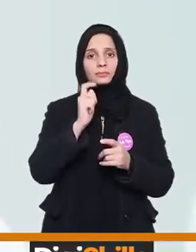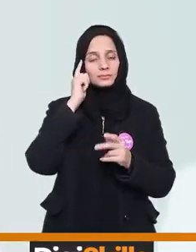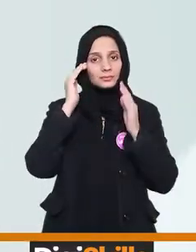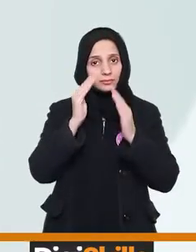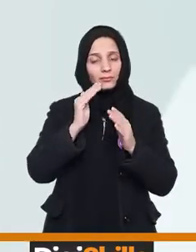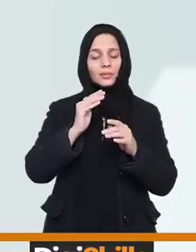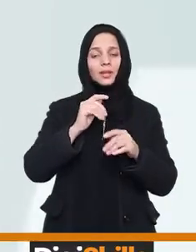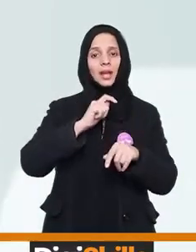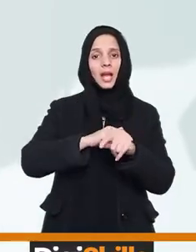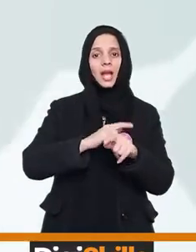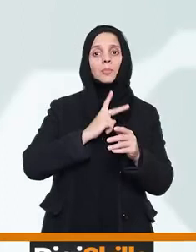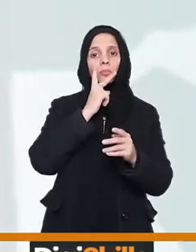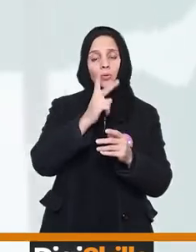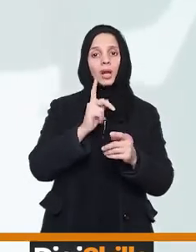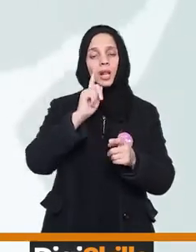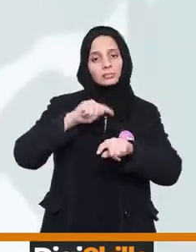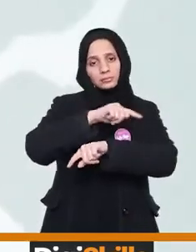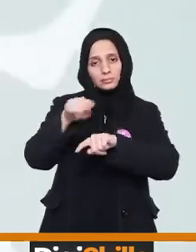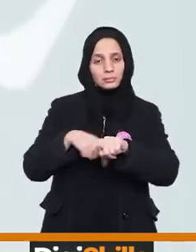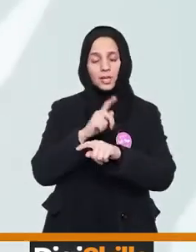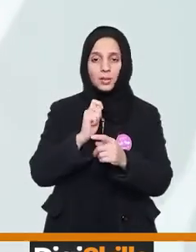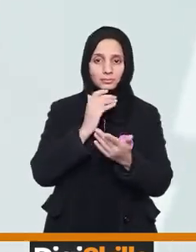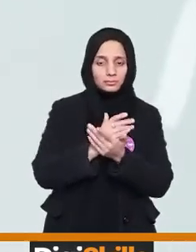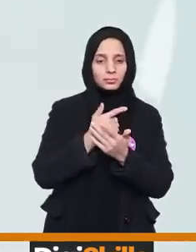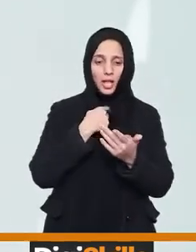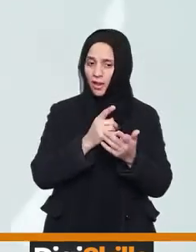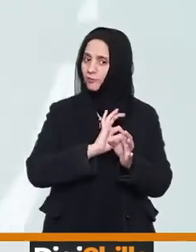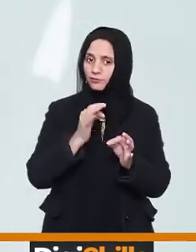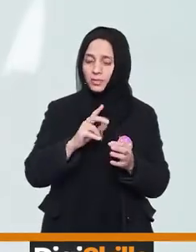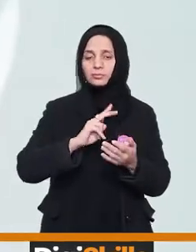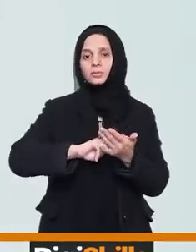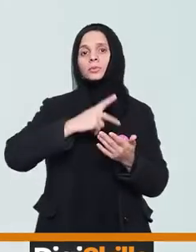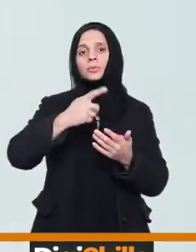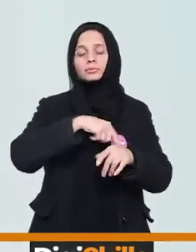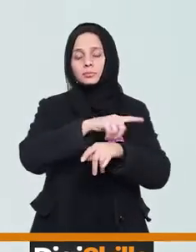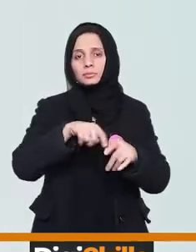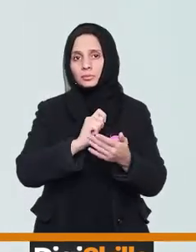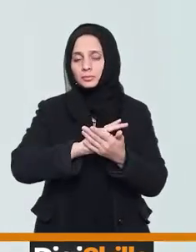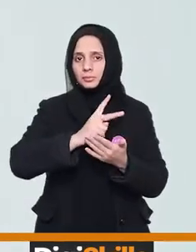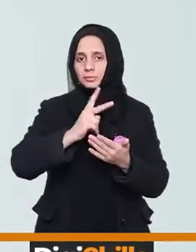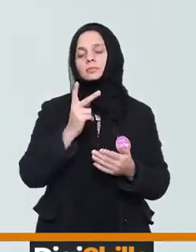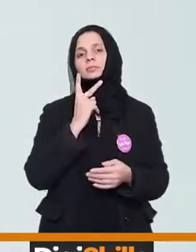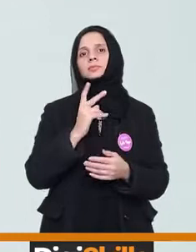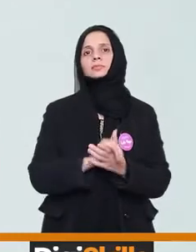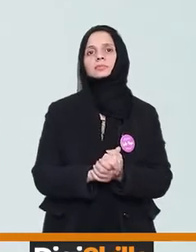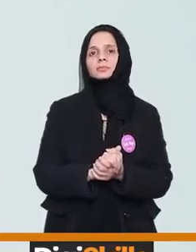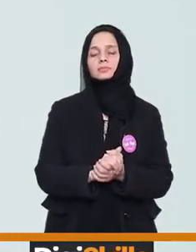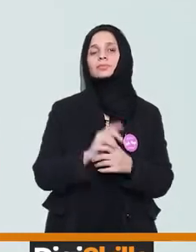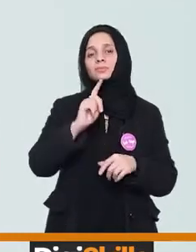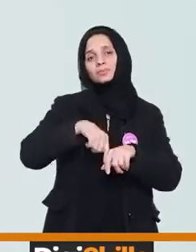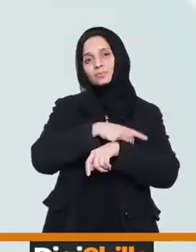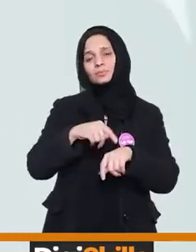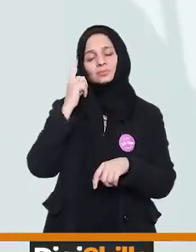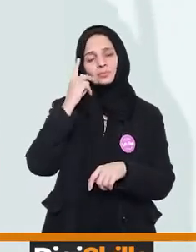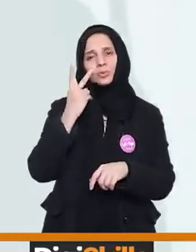کام کر رہے ہیں اس کو میئر کیجئے، اس کو اکاؤنٹ فار بنائیے۔ یعنی کہ اگر آپ کا ایک